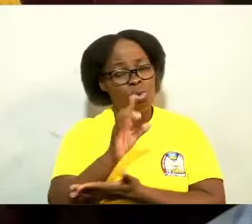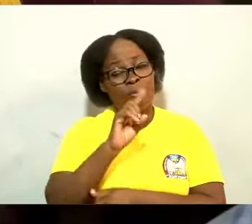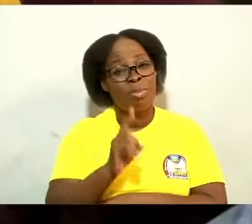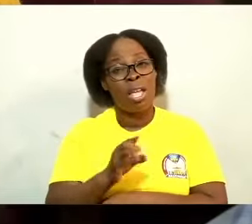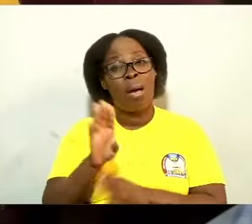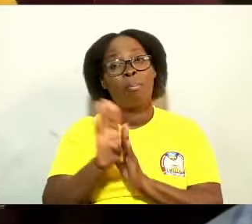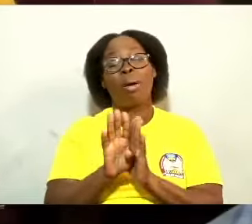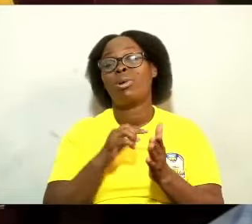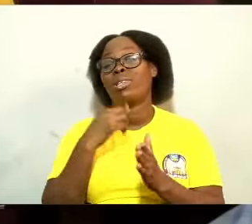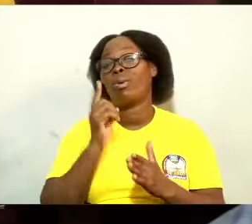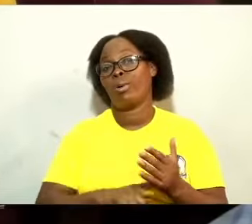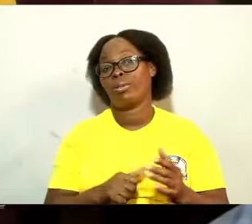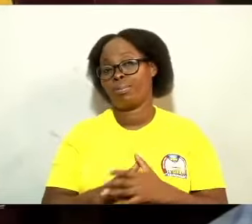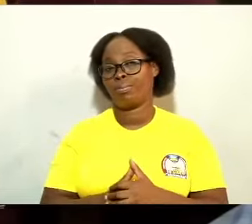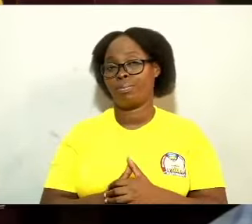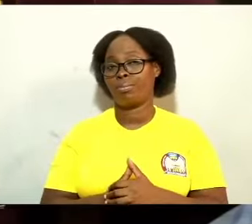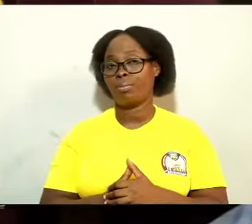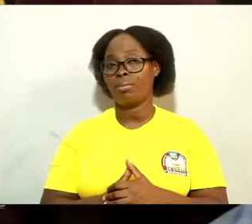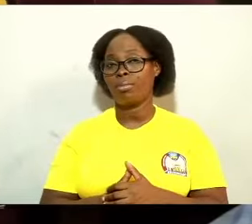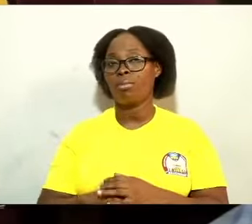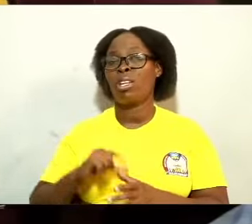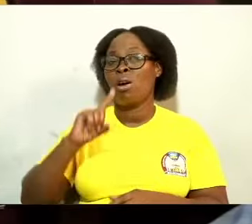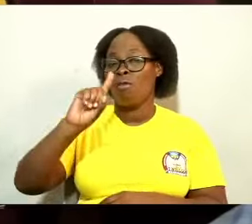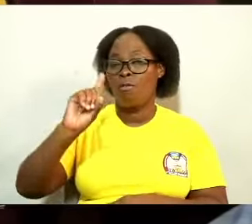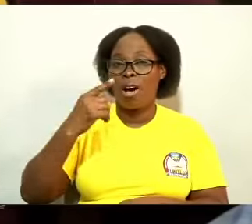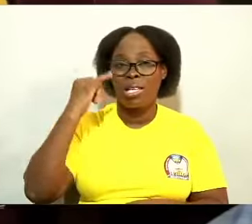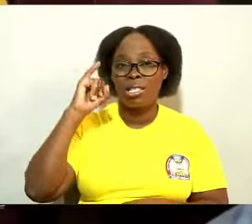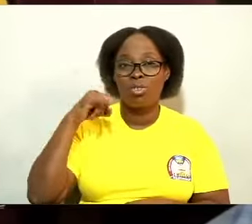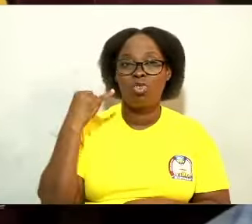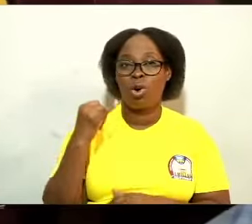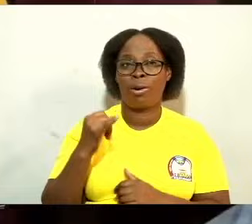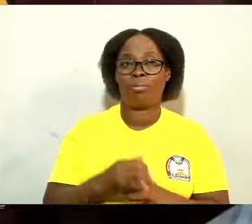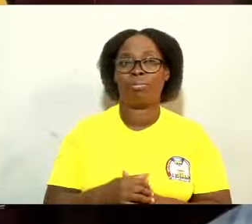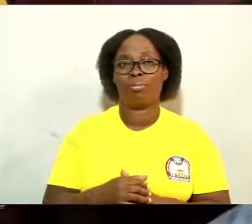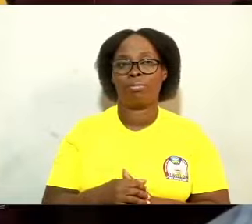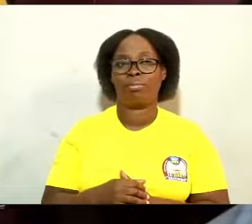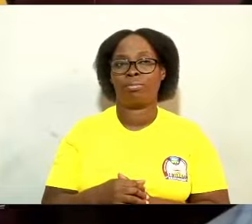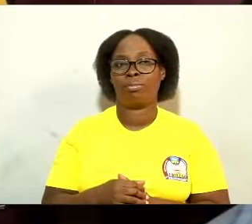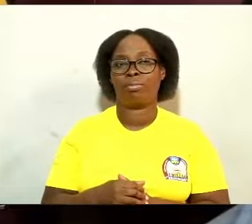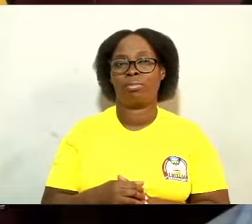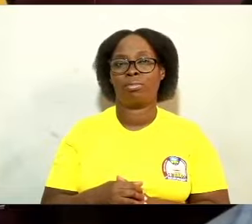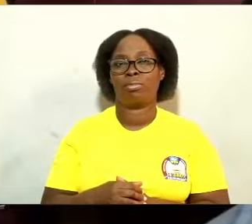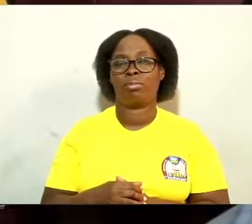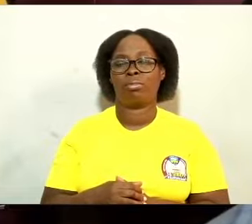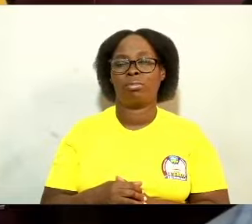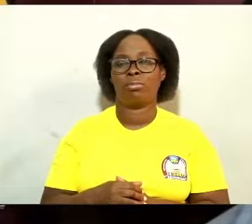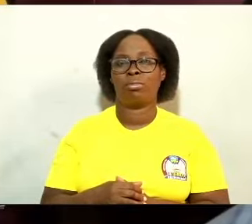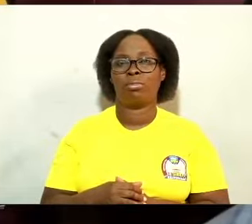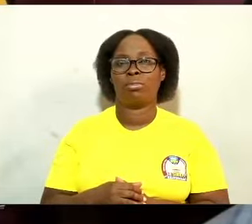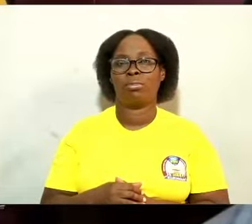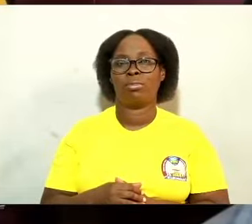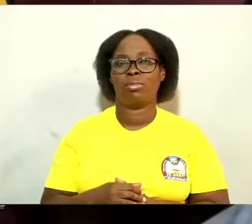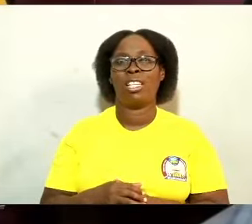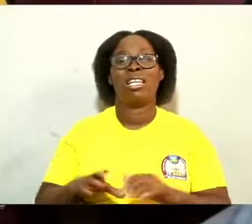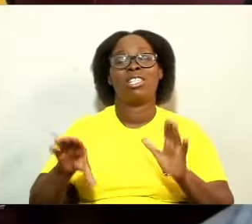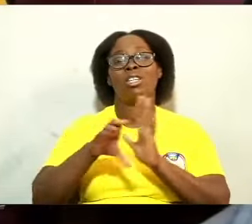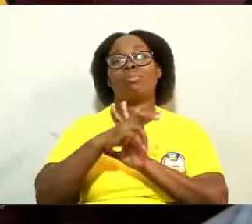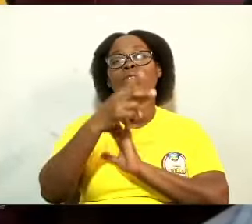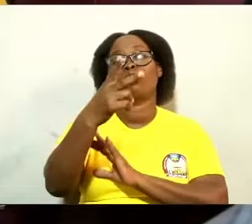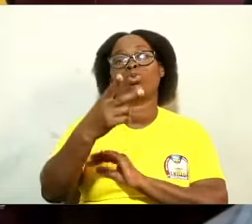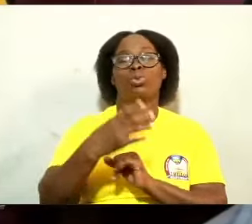Biblia inasemaje? Waraka wa kwanza wa Yohana sura ya